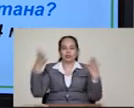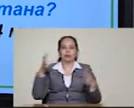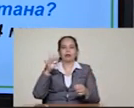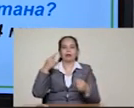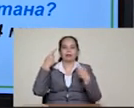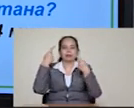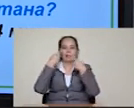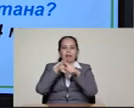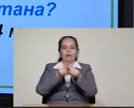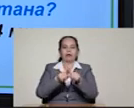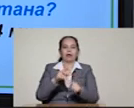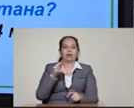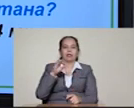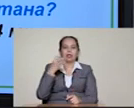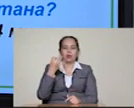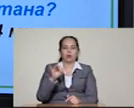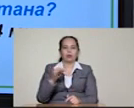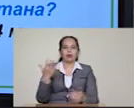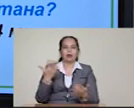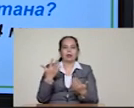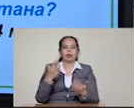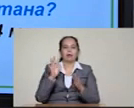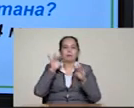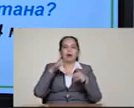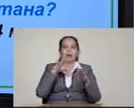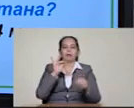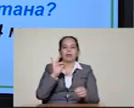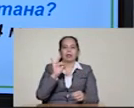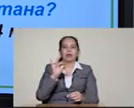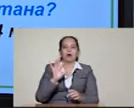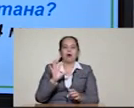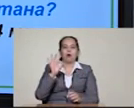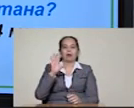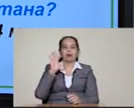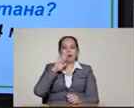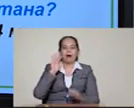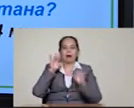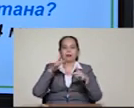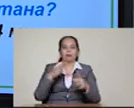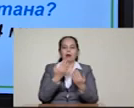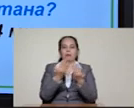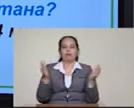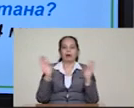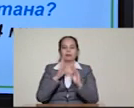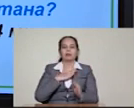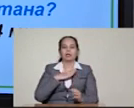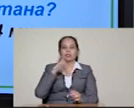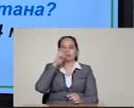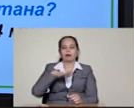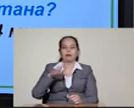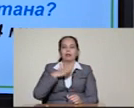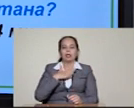технологий. Какими морями и океанами омывается наша страна? Наша